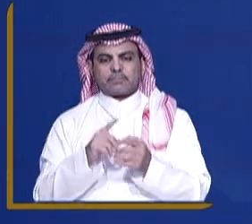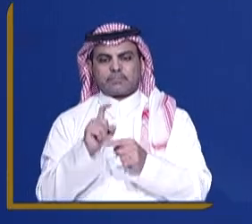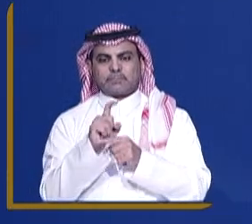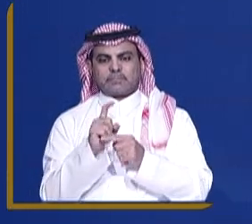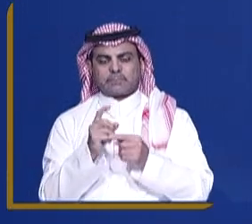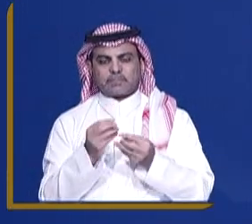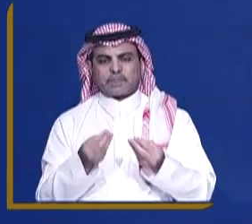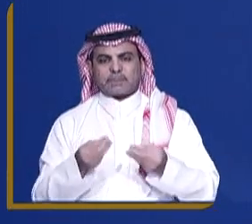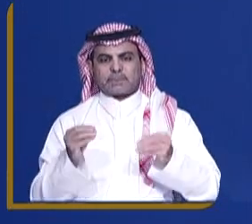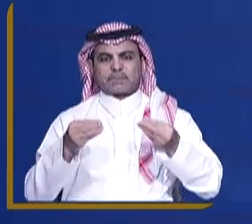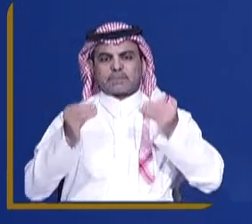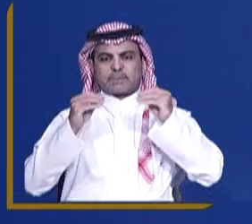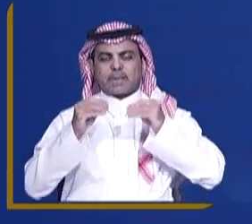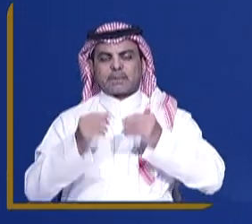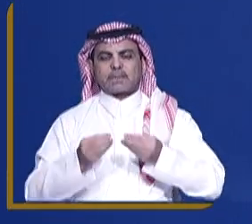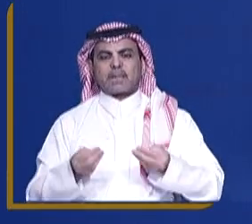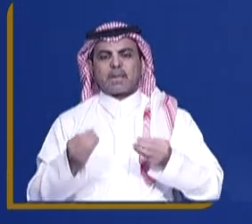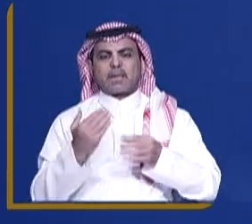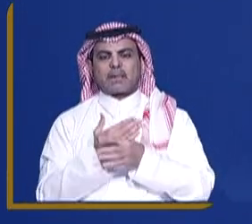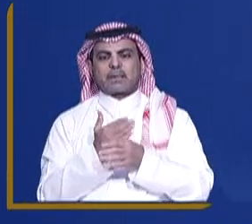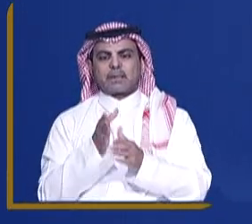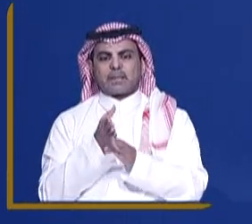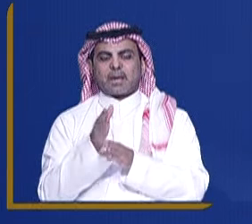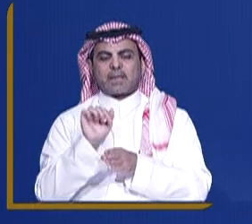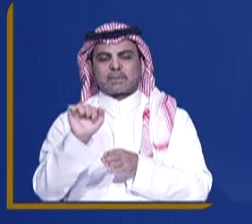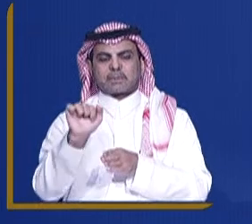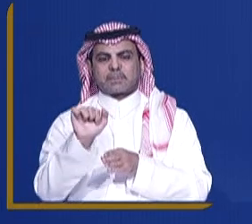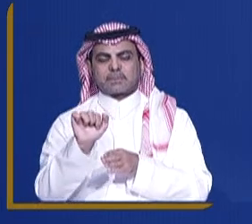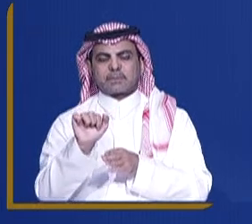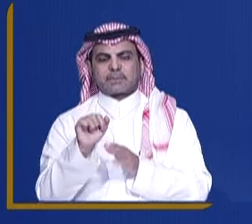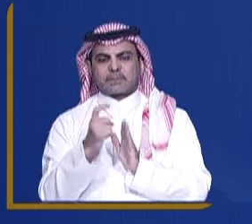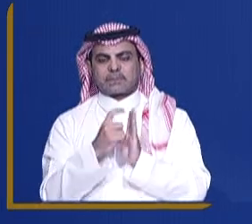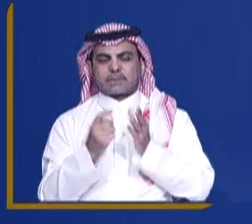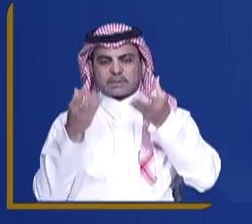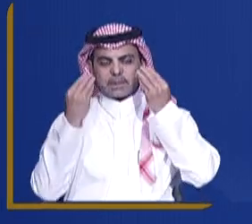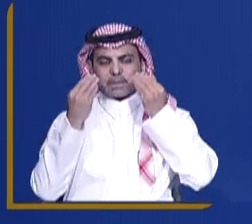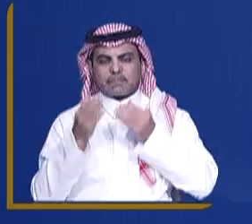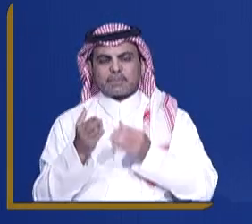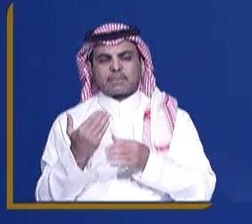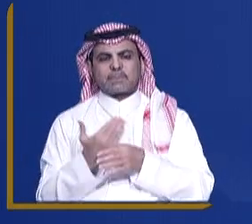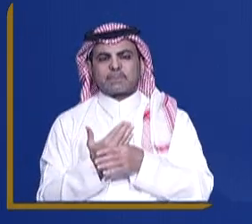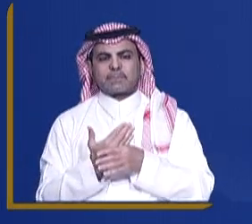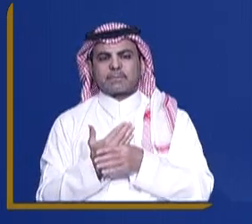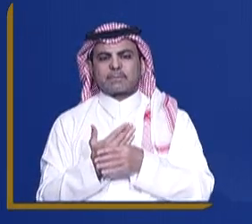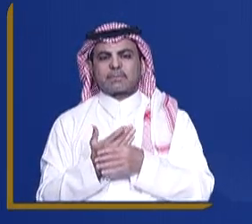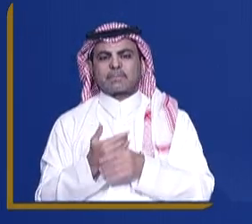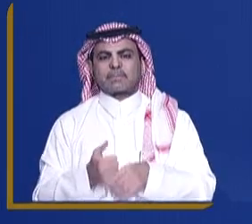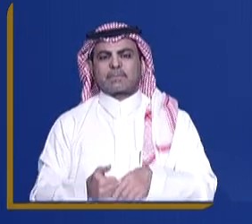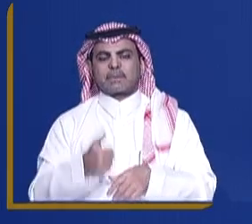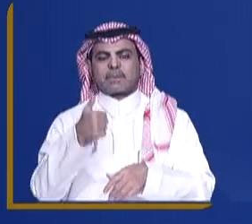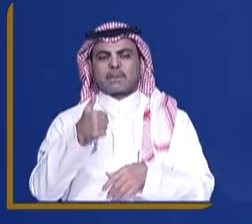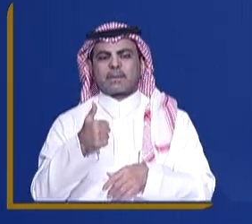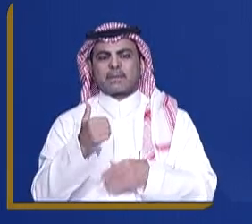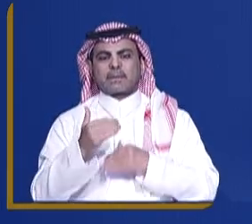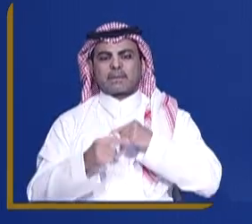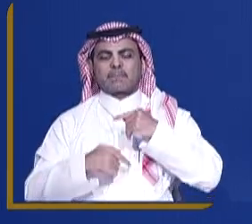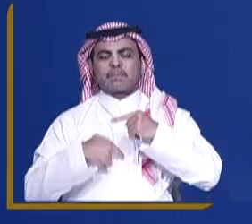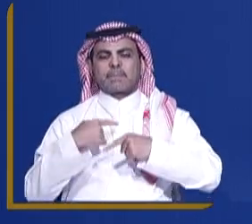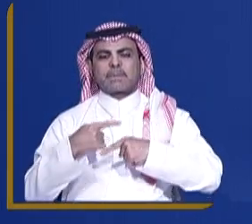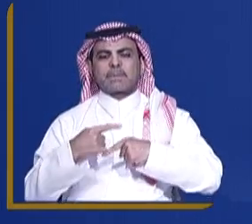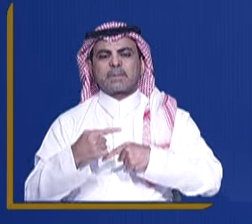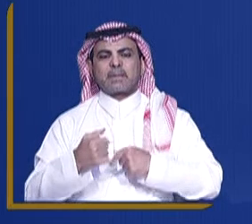الإنتاجية وزيادة فرص هذا القطاع الخاص في منظومة التعليم، مما سوف يعزز بمشيئة الله